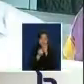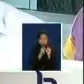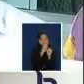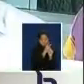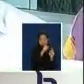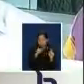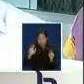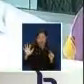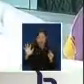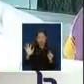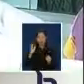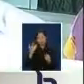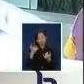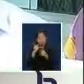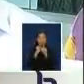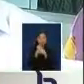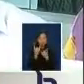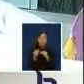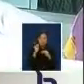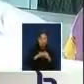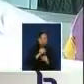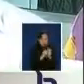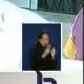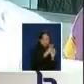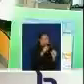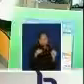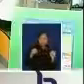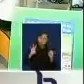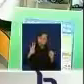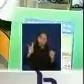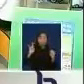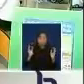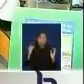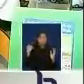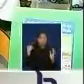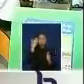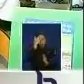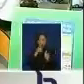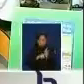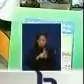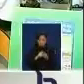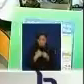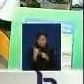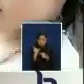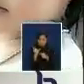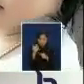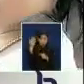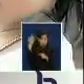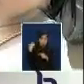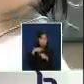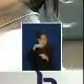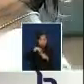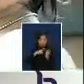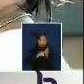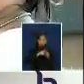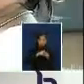ขณะนี้อาจจะเพิ่มไป7หรือ8ปีเพราะว่าเชื้อขณะนี้เชื้อบางตัวที่ไม่เคยมีเมืองไทยก็เริ่มมีนะฮะ